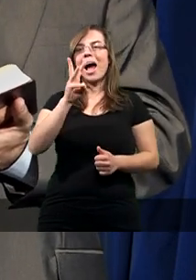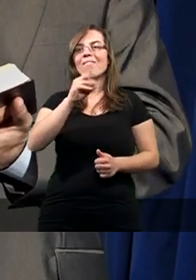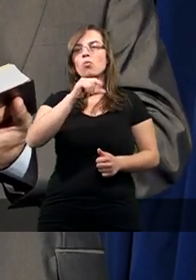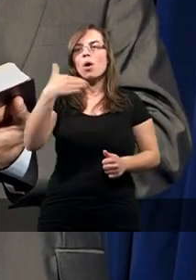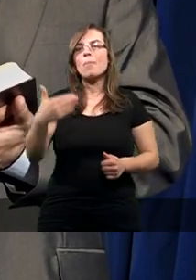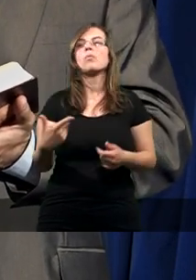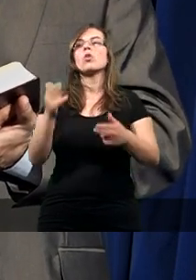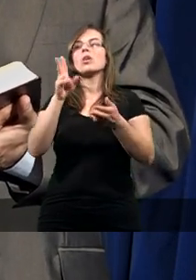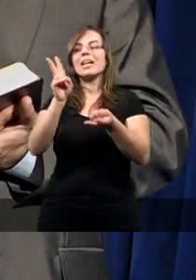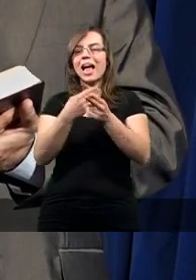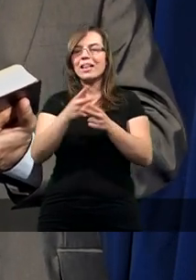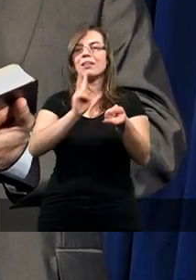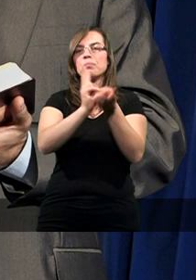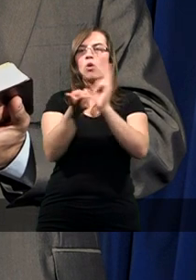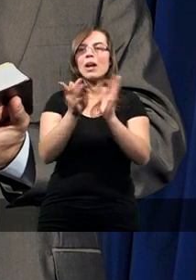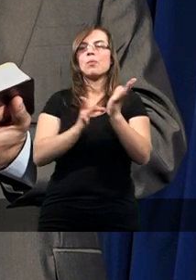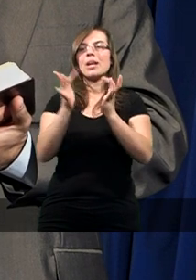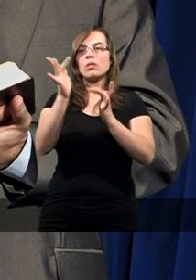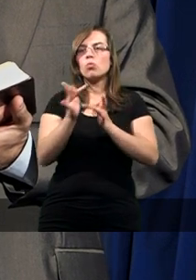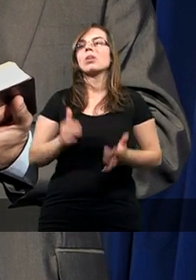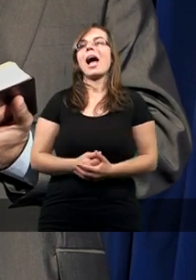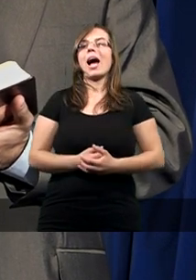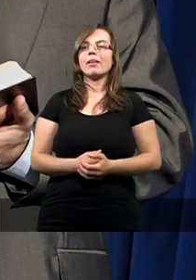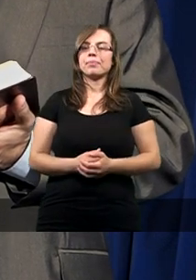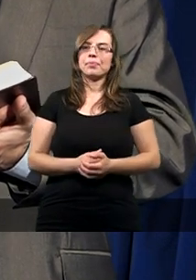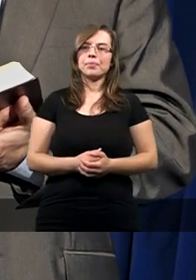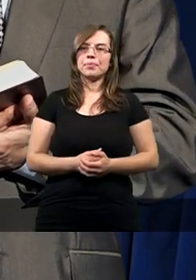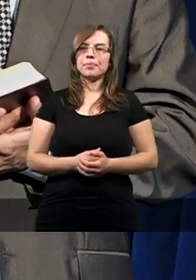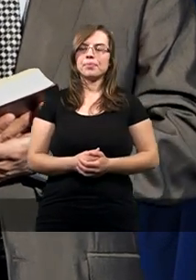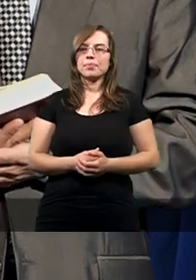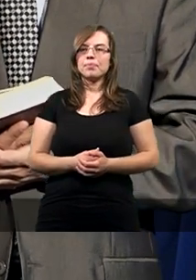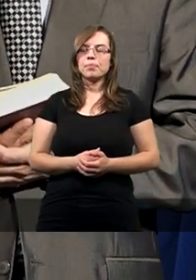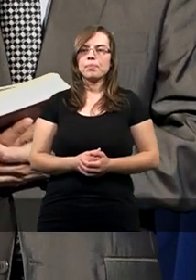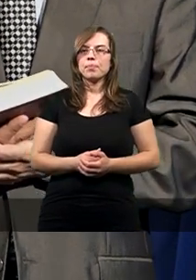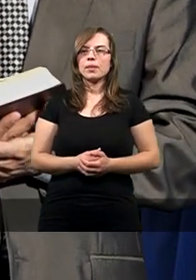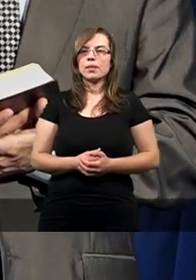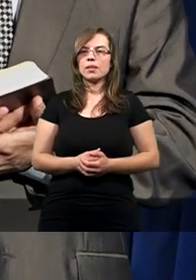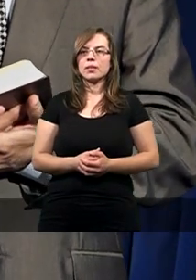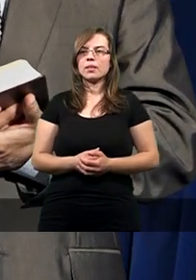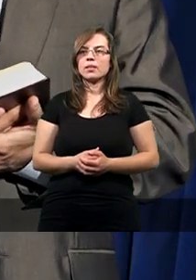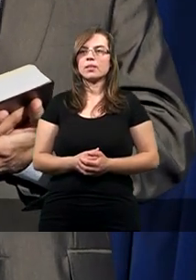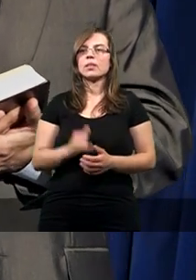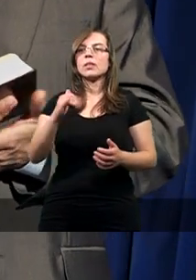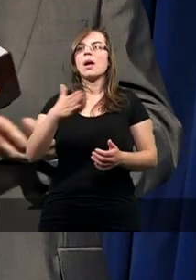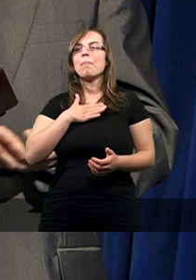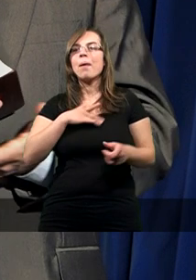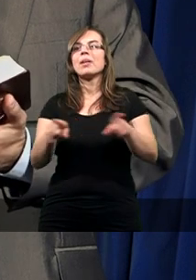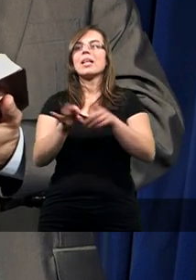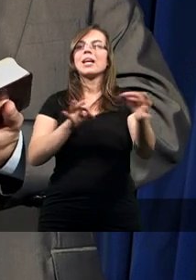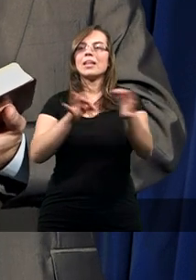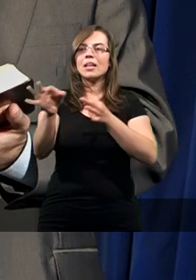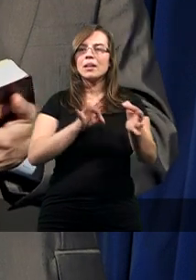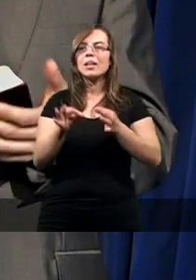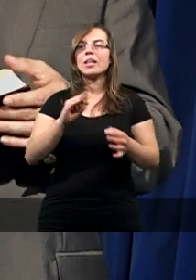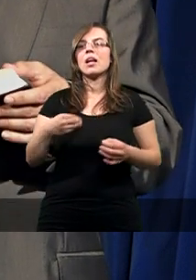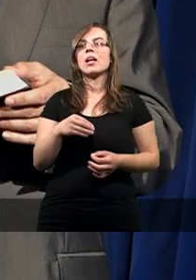Pawłem po tym, jak spotkał Jezusa. We also have the story of Pharaoh, where it says God hardened Pharaoh's heart. I mamy też